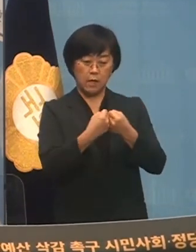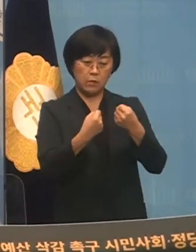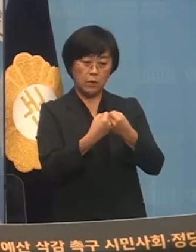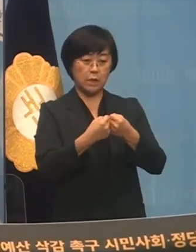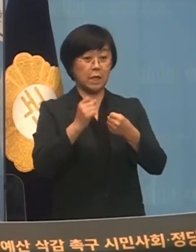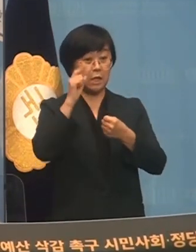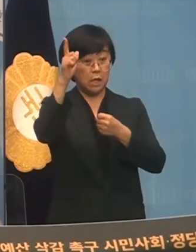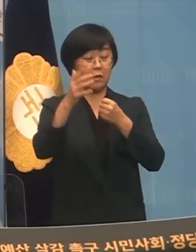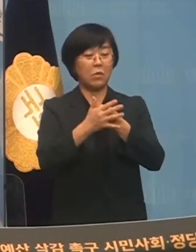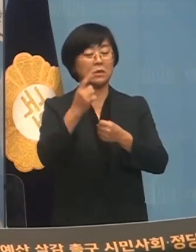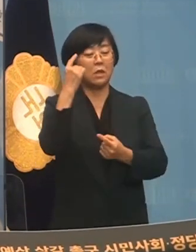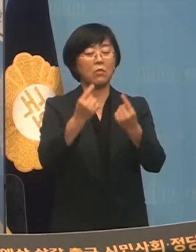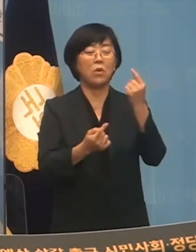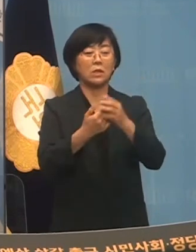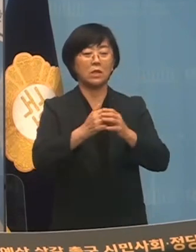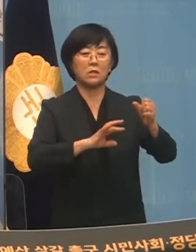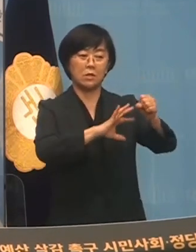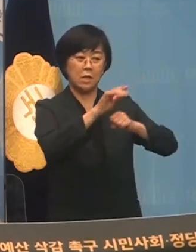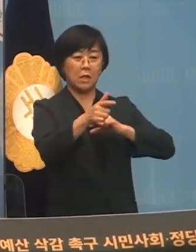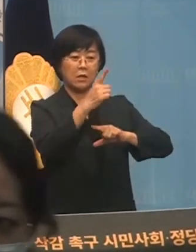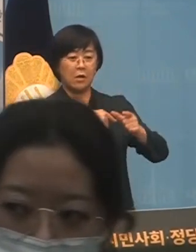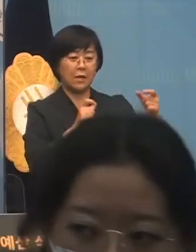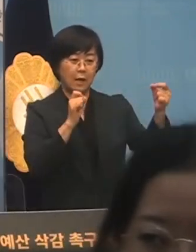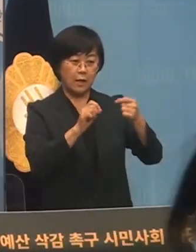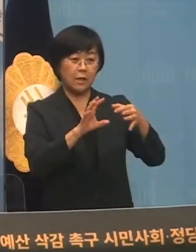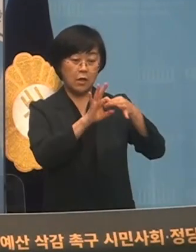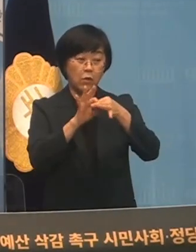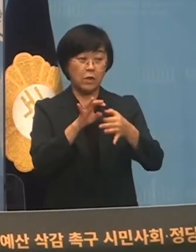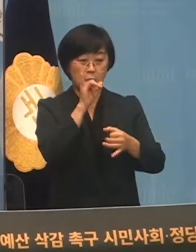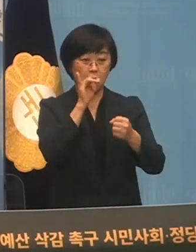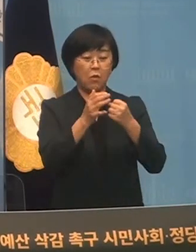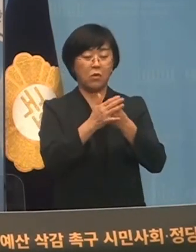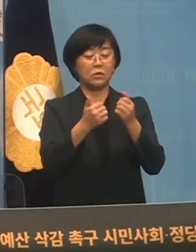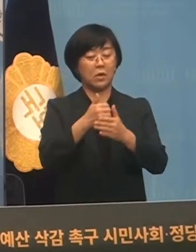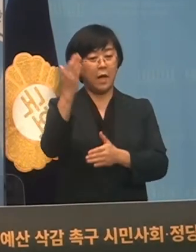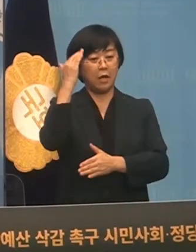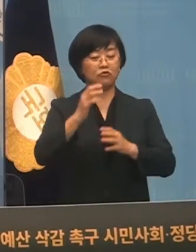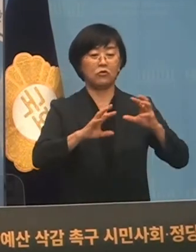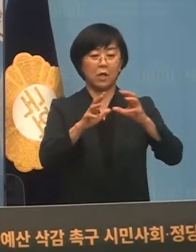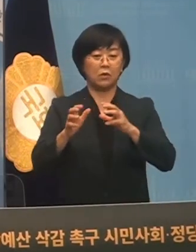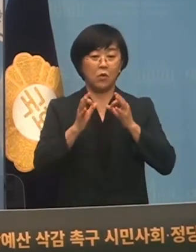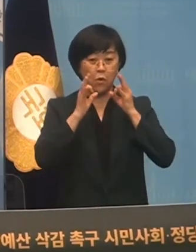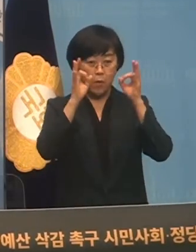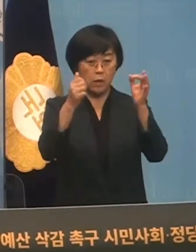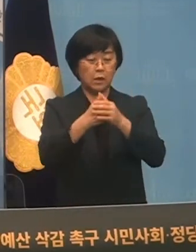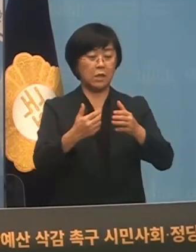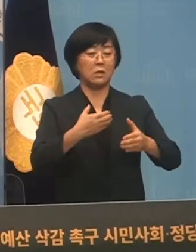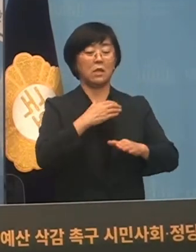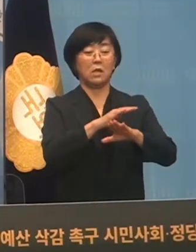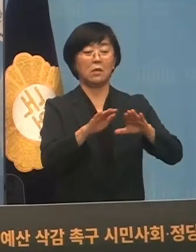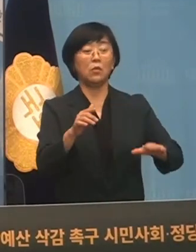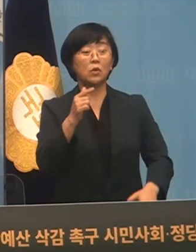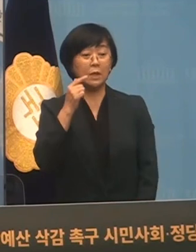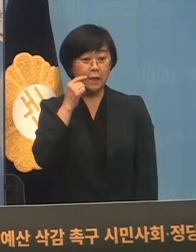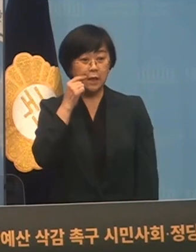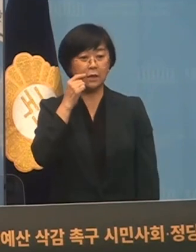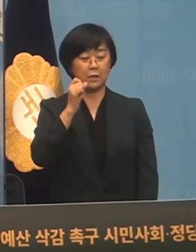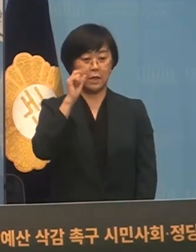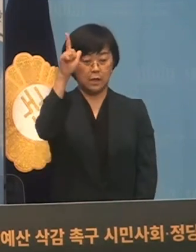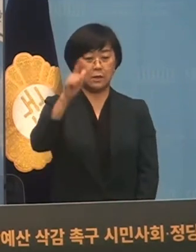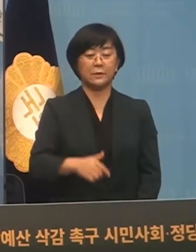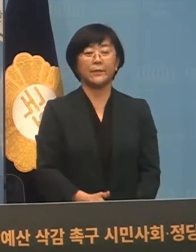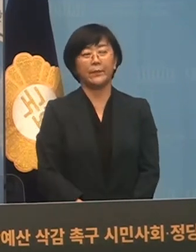깨달은 것은 생각했던 것보다 전 세계는 더 가깝게 연결되어 있으며 한 국가의 노력만으로는 이러한 위기를 해결할 수 없다는